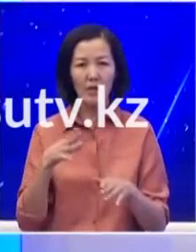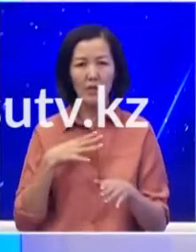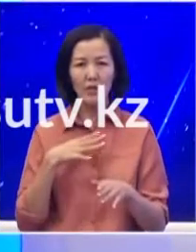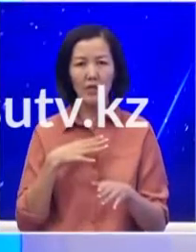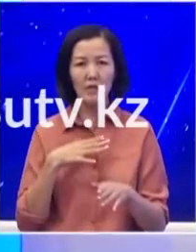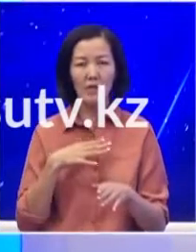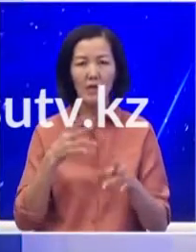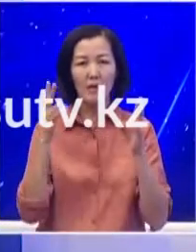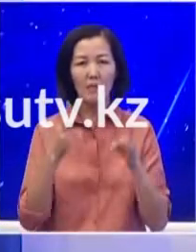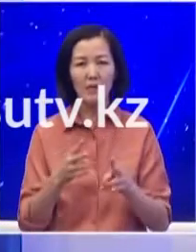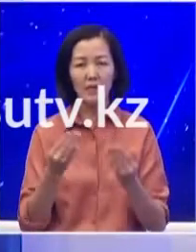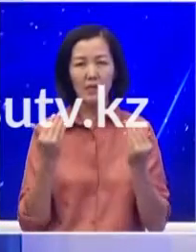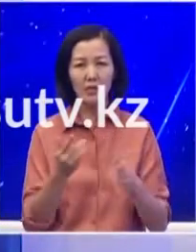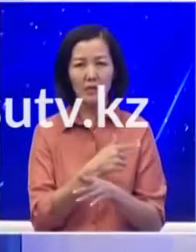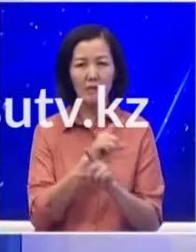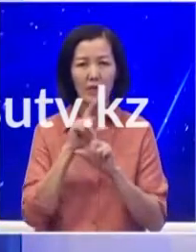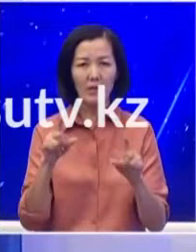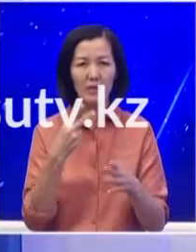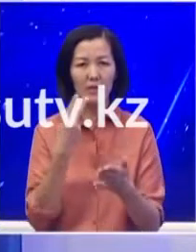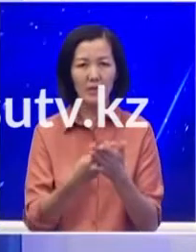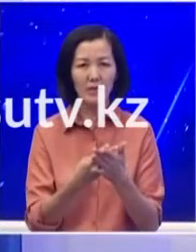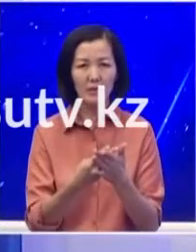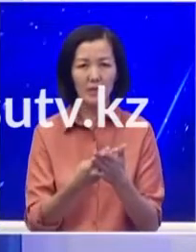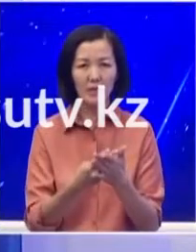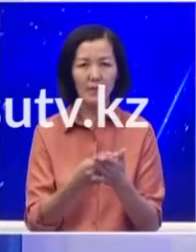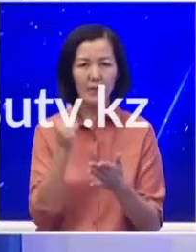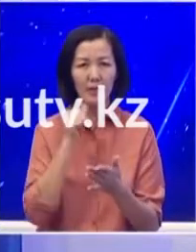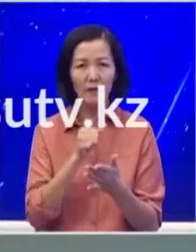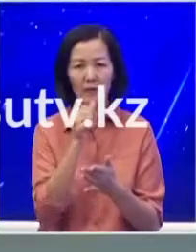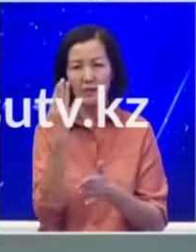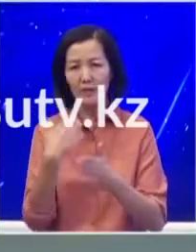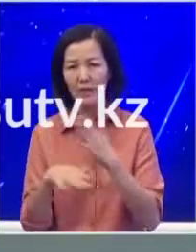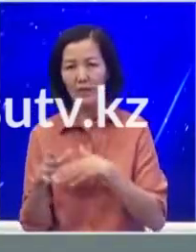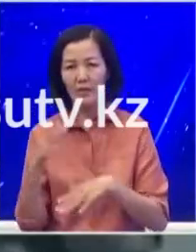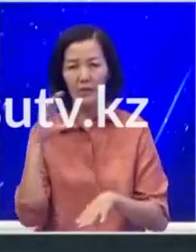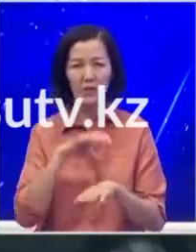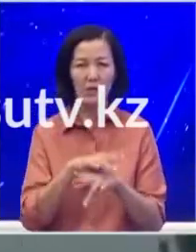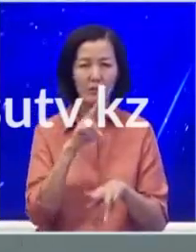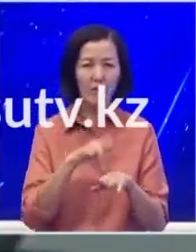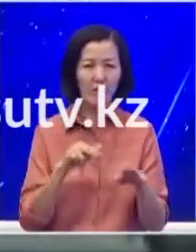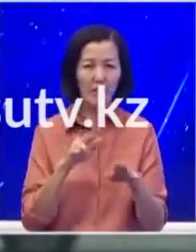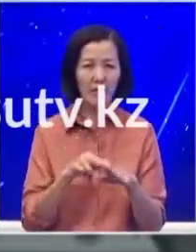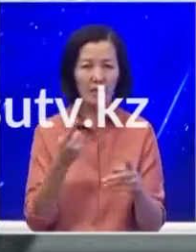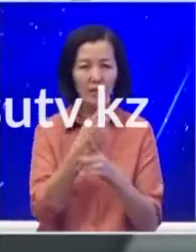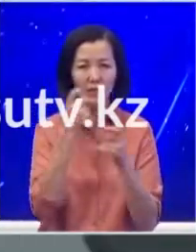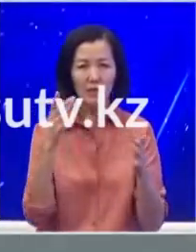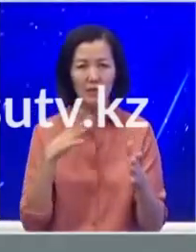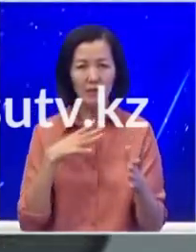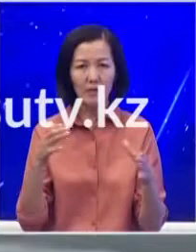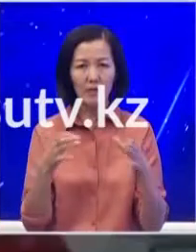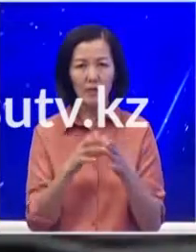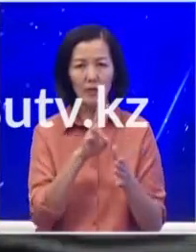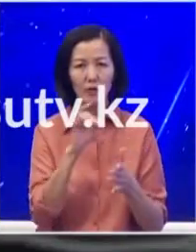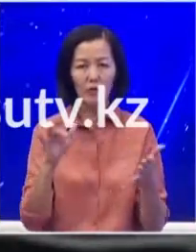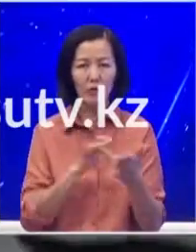уточняется, пострадавший находится в больнице. Второй участник спора пытался скрыться, но был задержан стражами порядка. По сообщениям пресс-службы